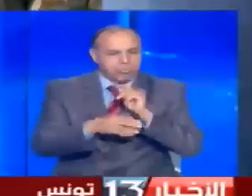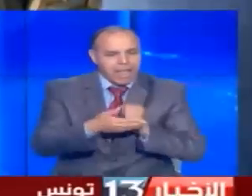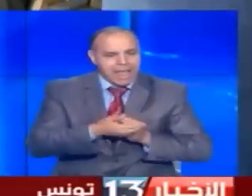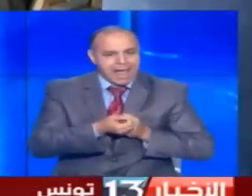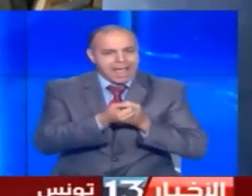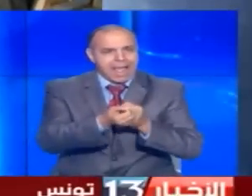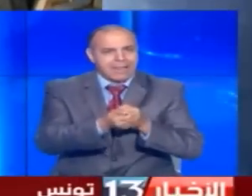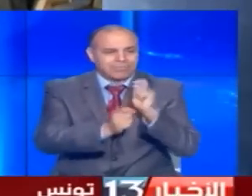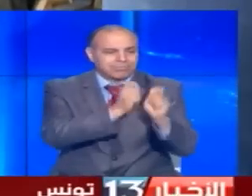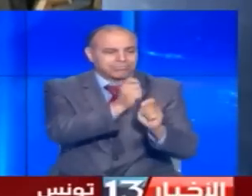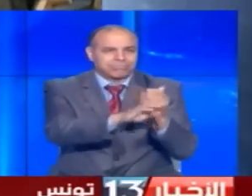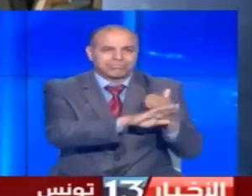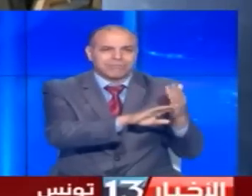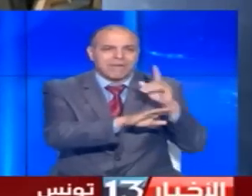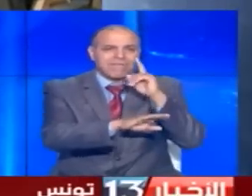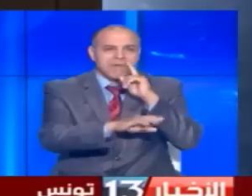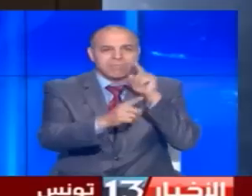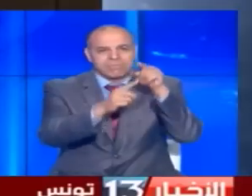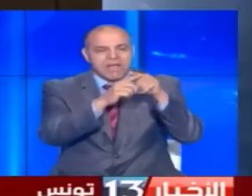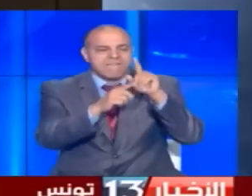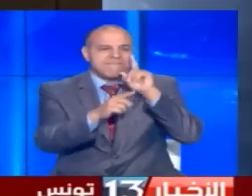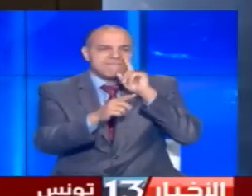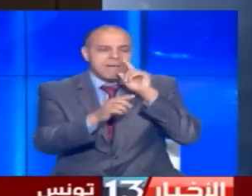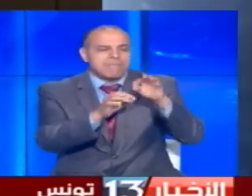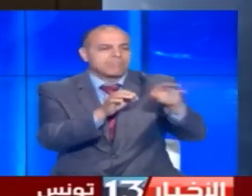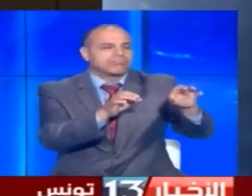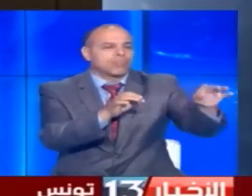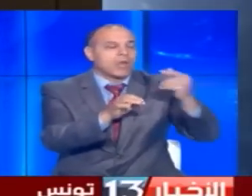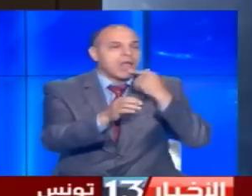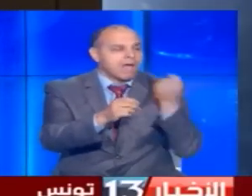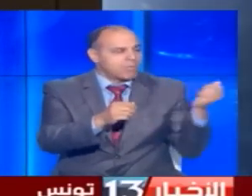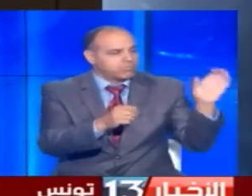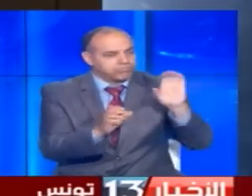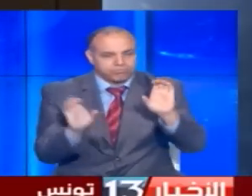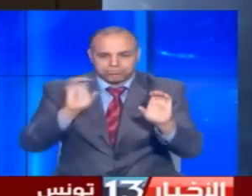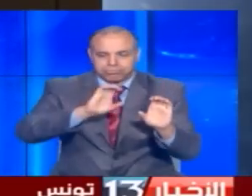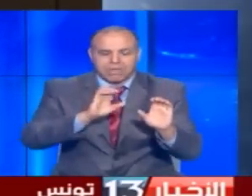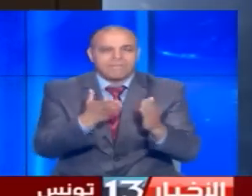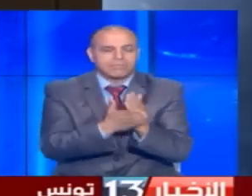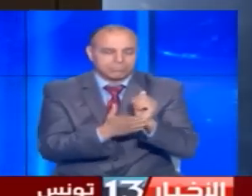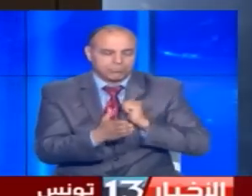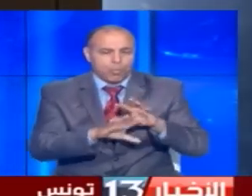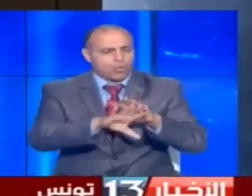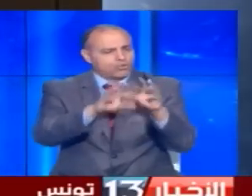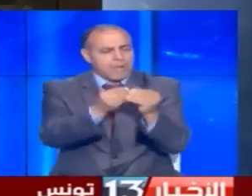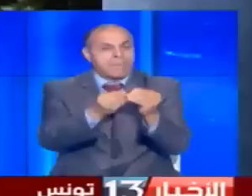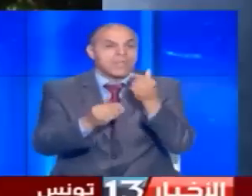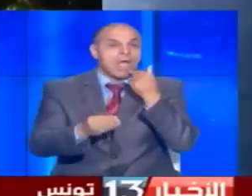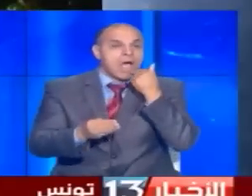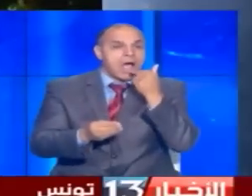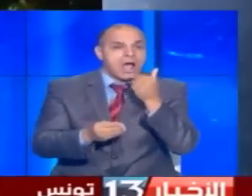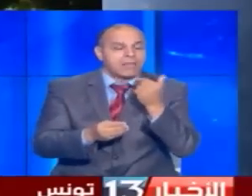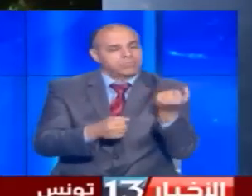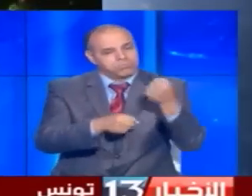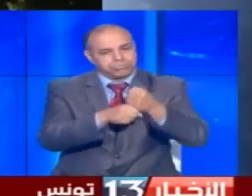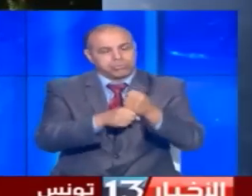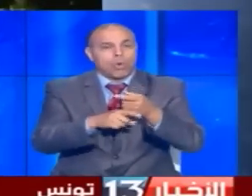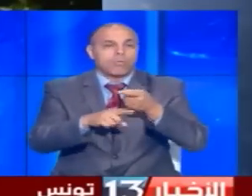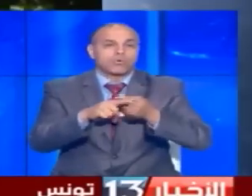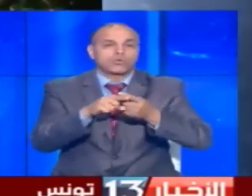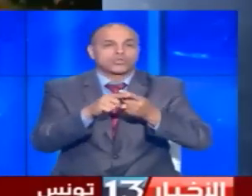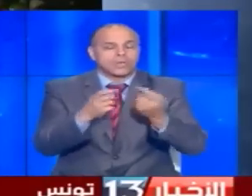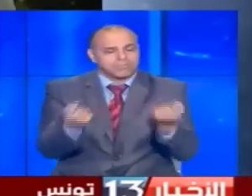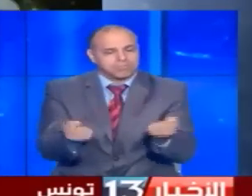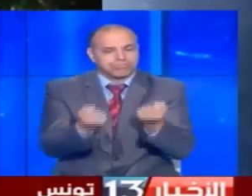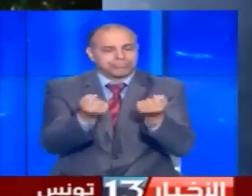بالنسبة للقروض الموجهة للمرأة بالوسط الريفي لتمويل المشاريع الفردية والجماعية التي تبعثها، بالإضافة إلى